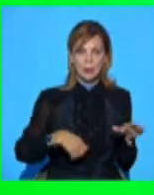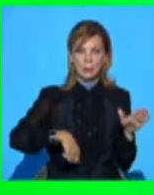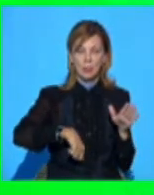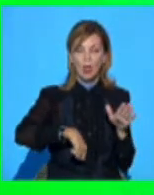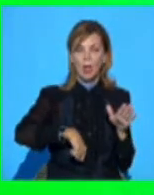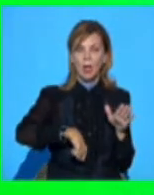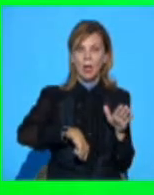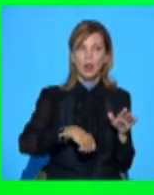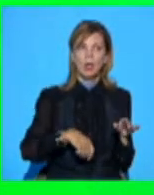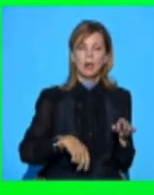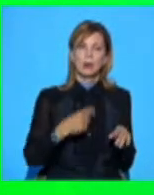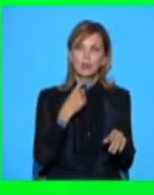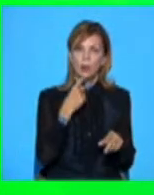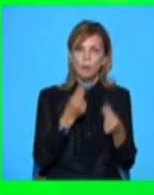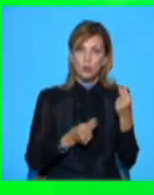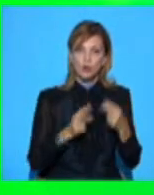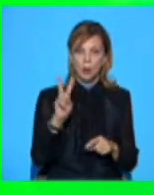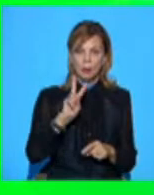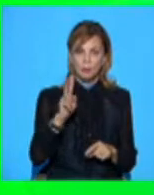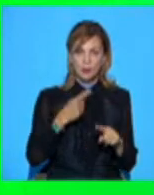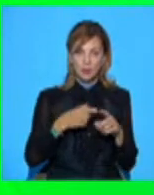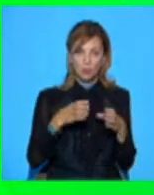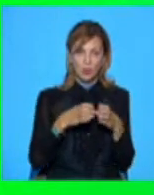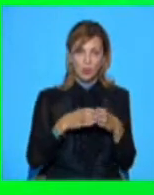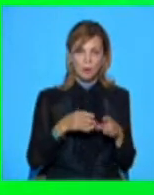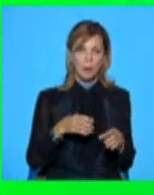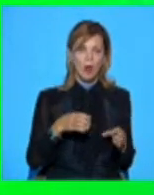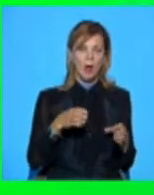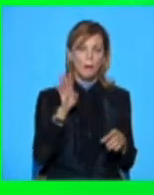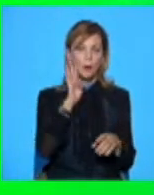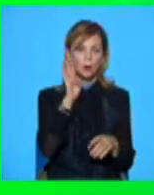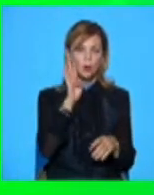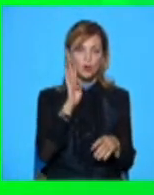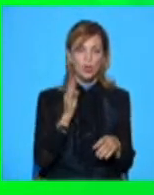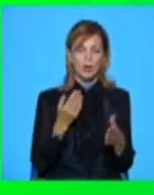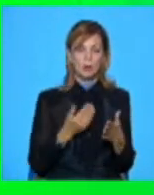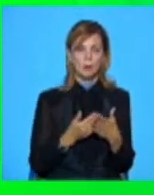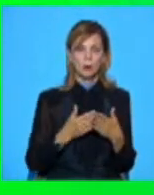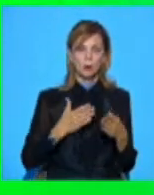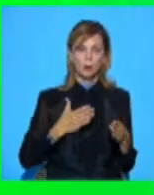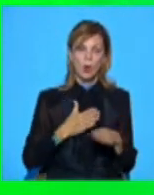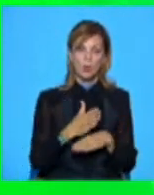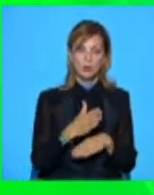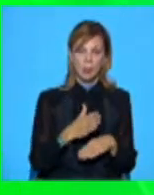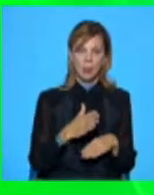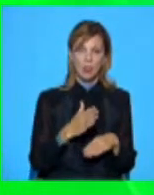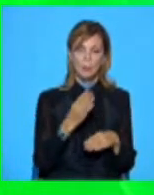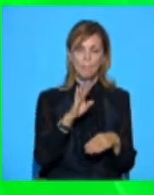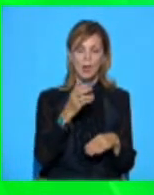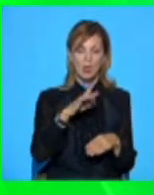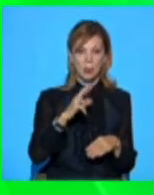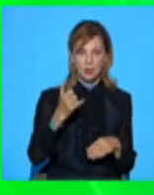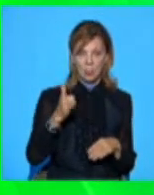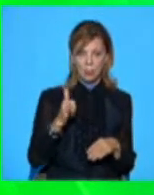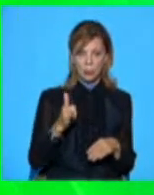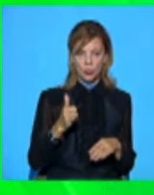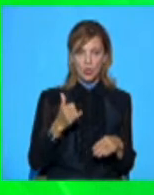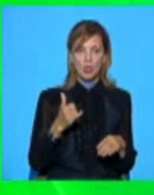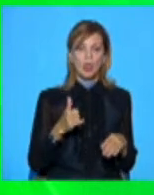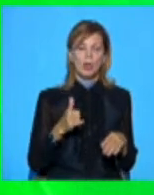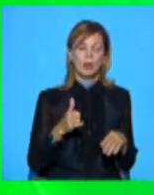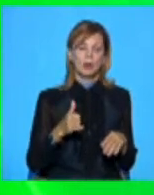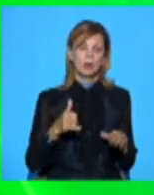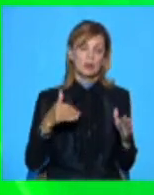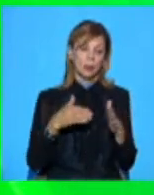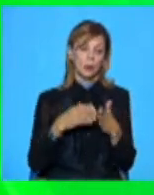Universitatea joacă vineri pe teren propriu în fața formației FC Botoșani barajul pentru accederea în Conference League. Pentru a salva un sezon slab, oltenii trebuie